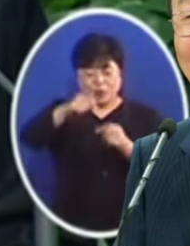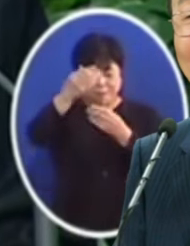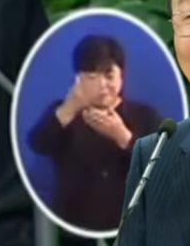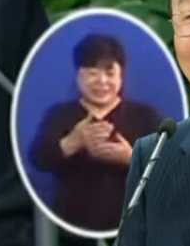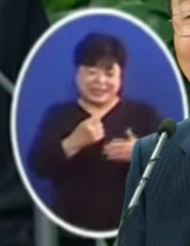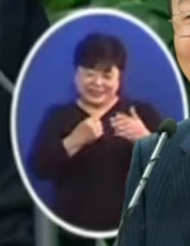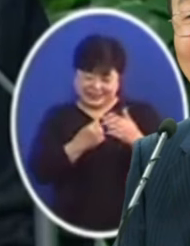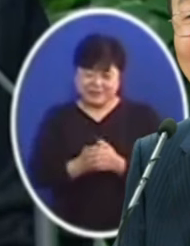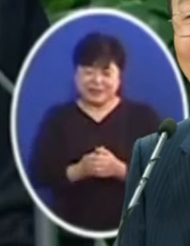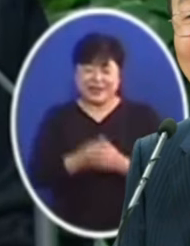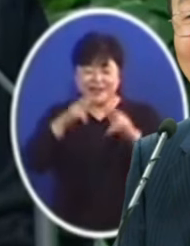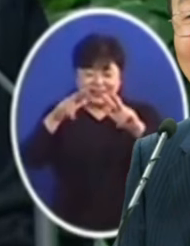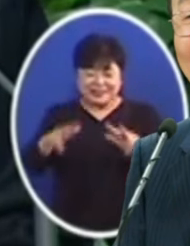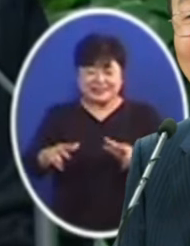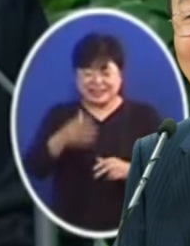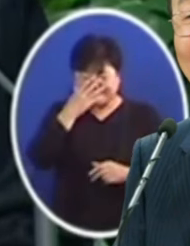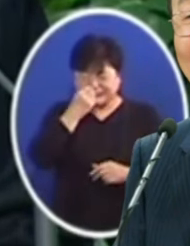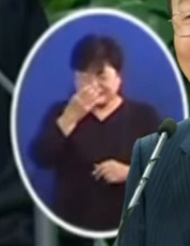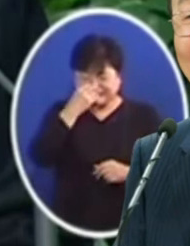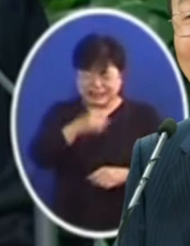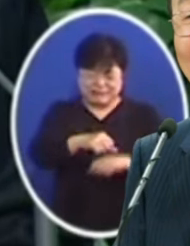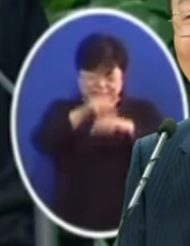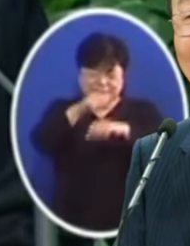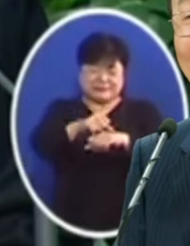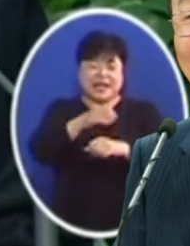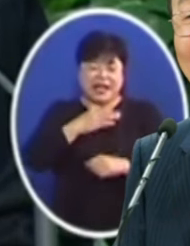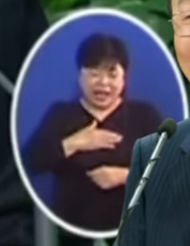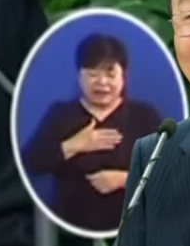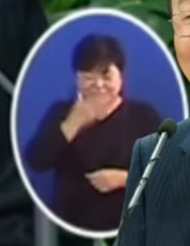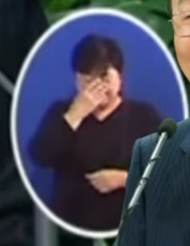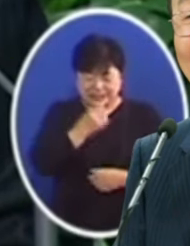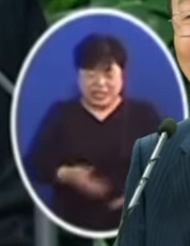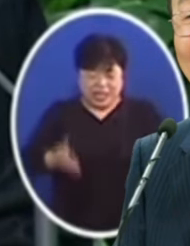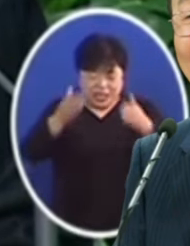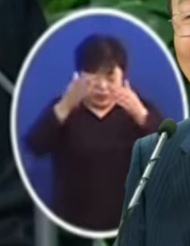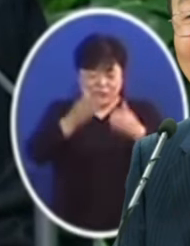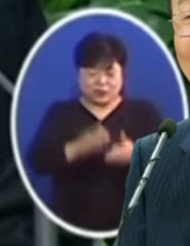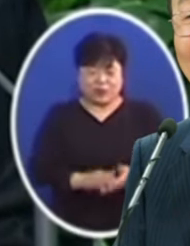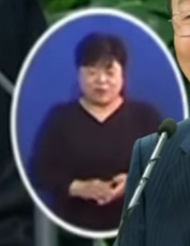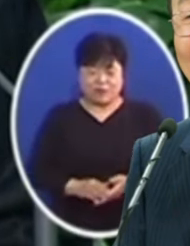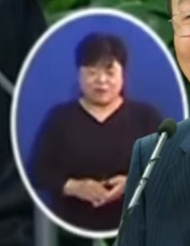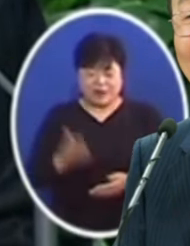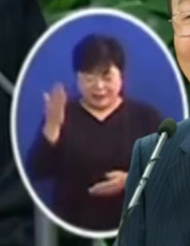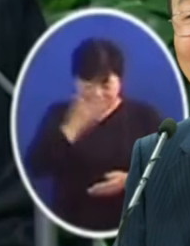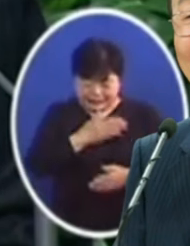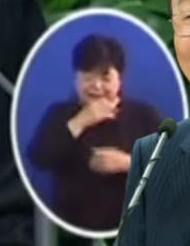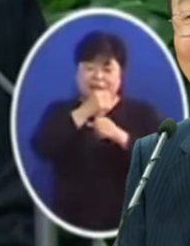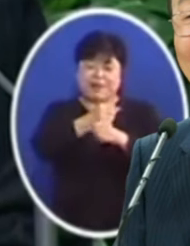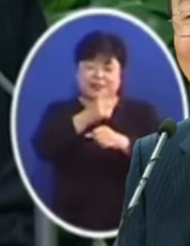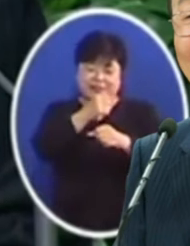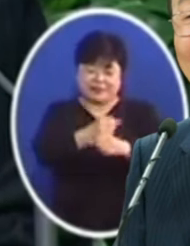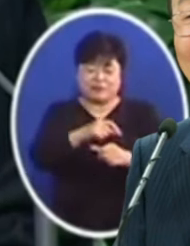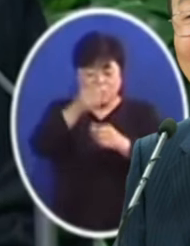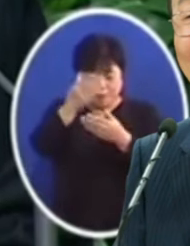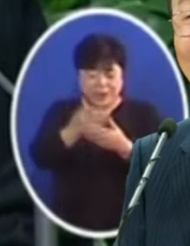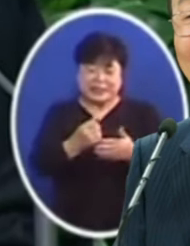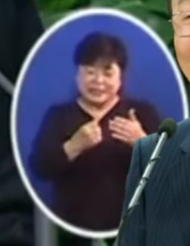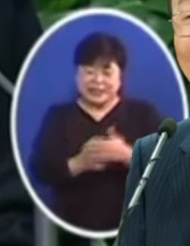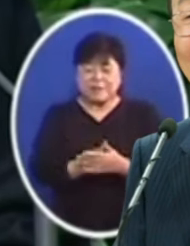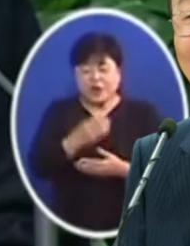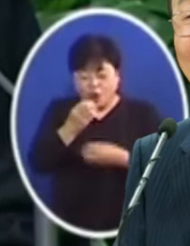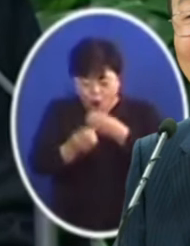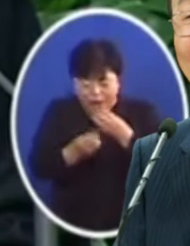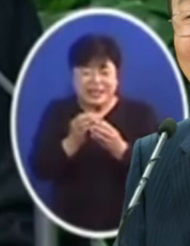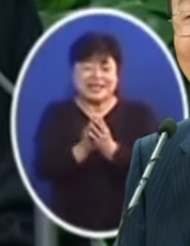받았으니까 이제 자기 쓰레기가 얼마나 많은 것을 알고 쓰레기통을 소지하기 시작하는 것입니다. 구원 받았기 때문에